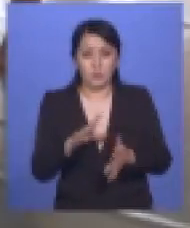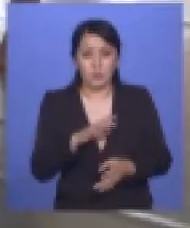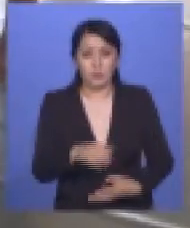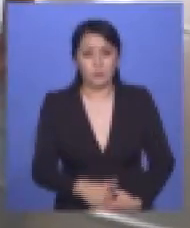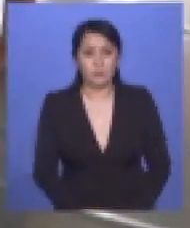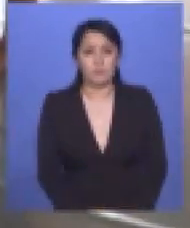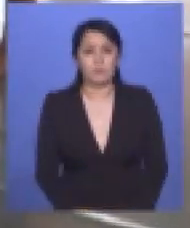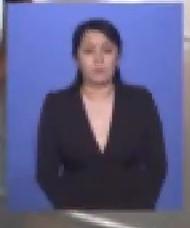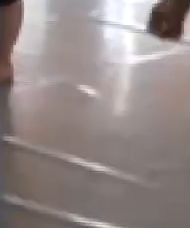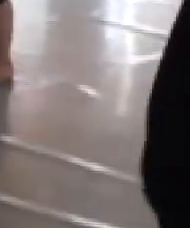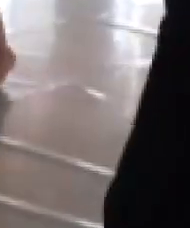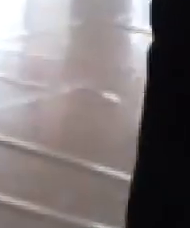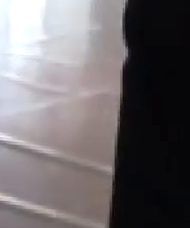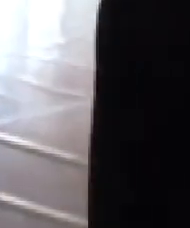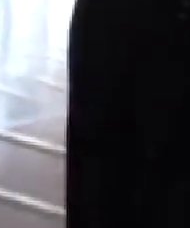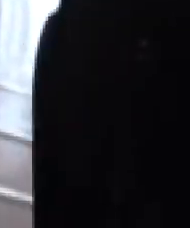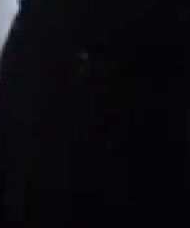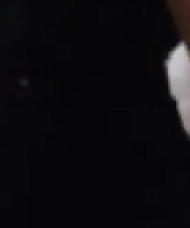Денис Кузнецов Жанна алтармита